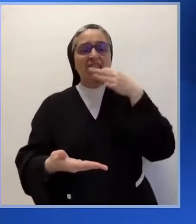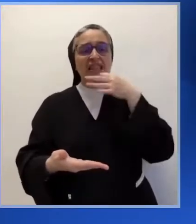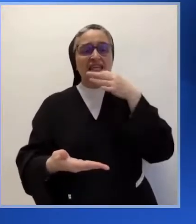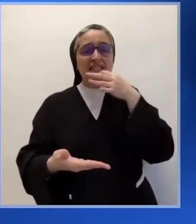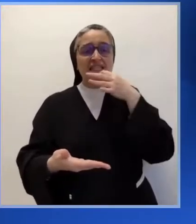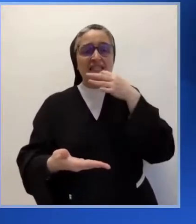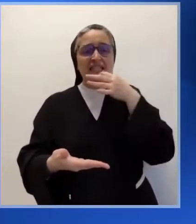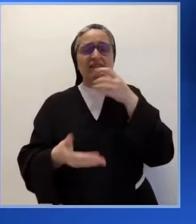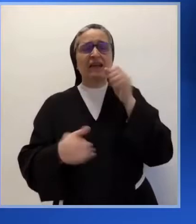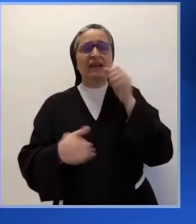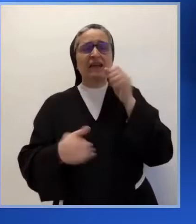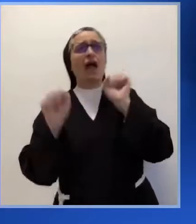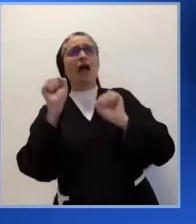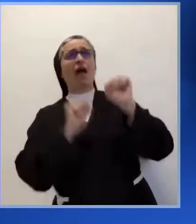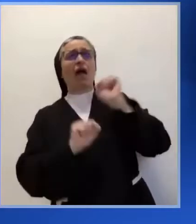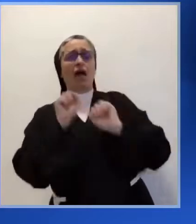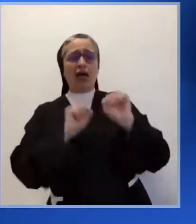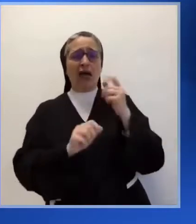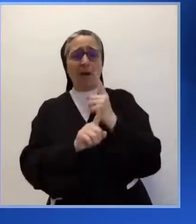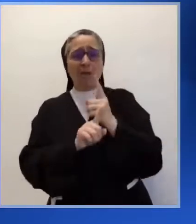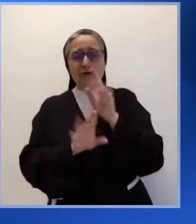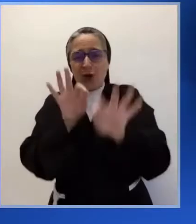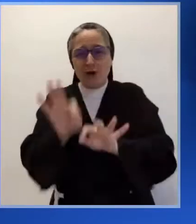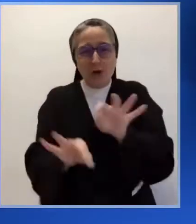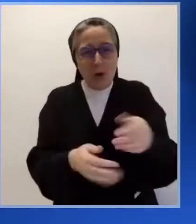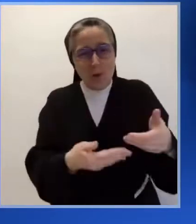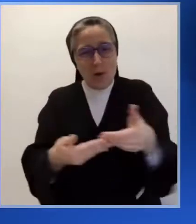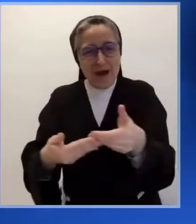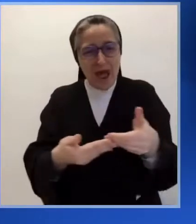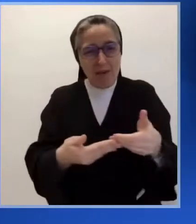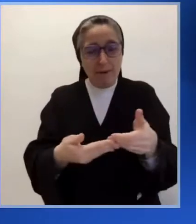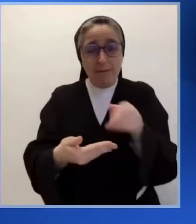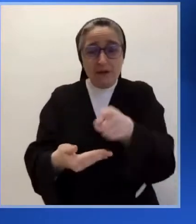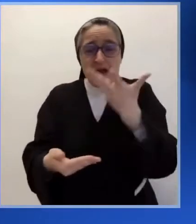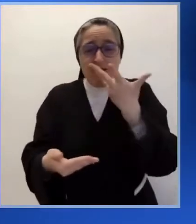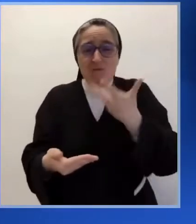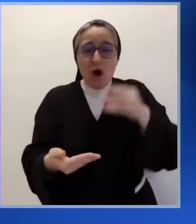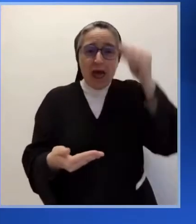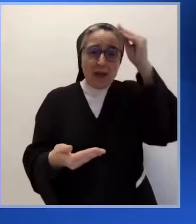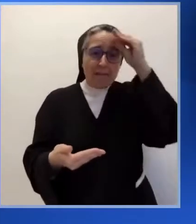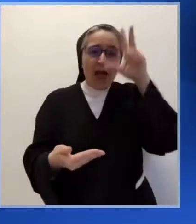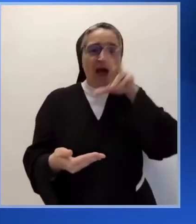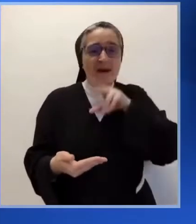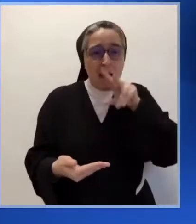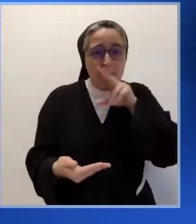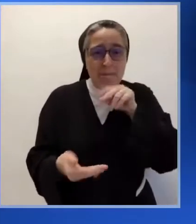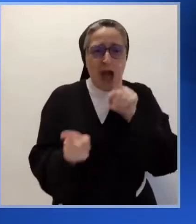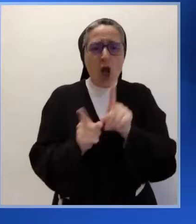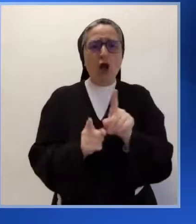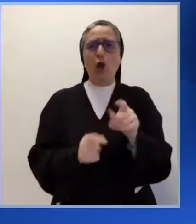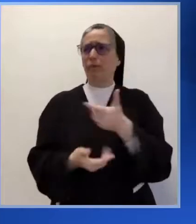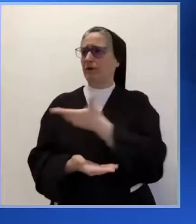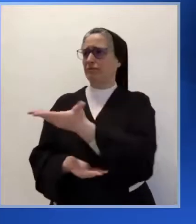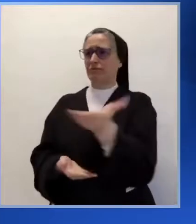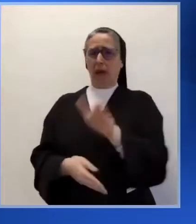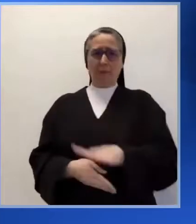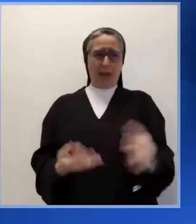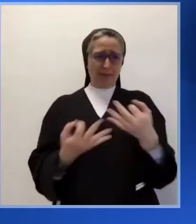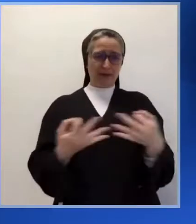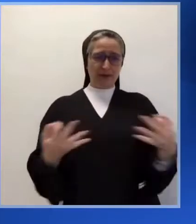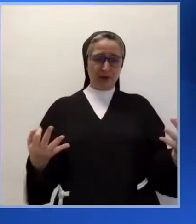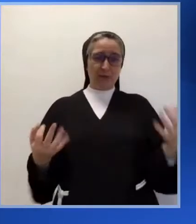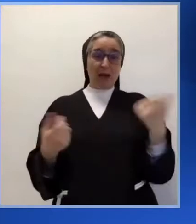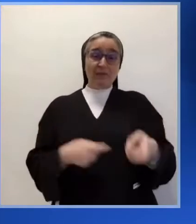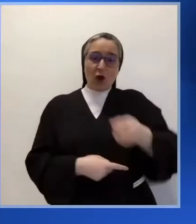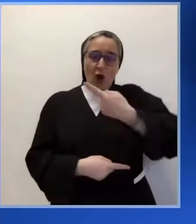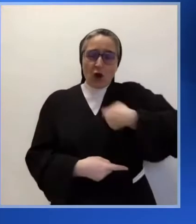vagire e bisognoso di tutto. Ha voluto imparare a parlare, come ogni bambino, perché noi